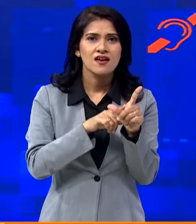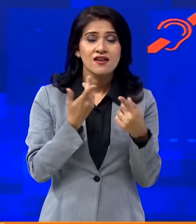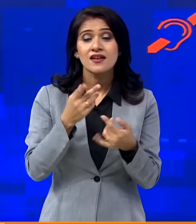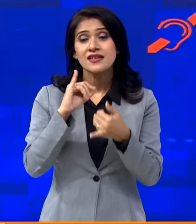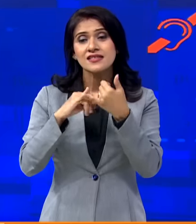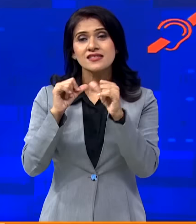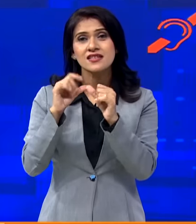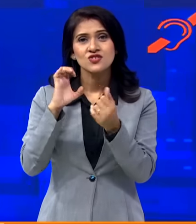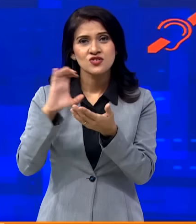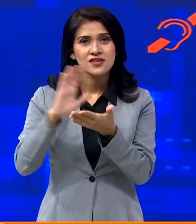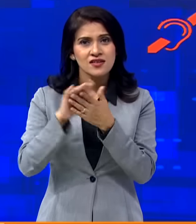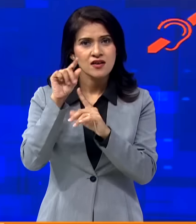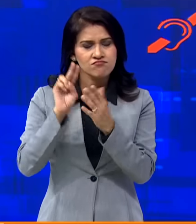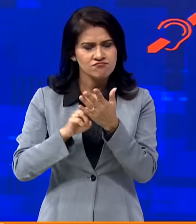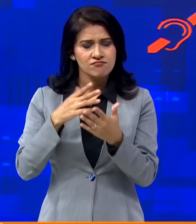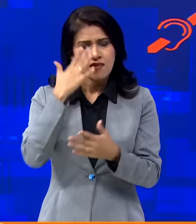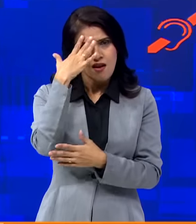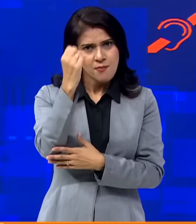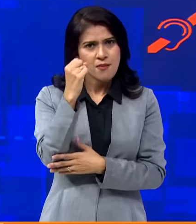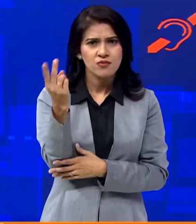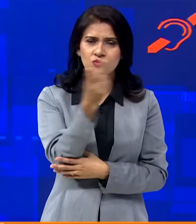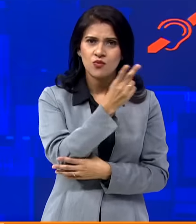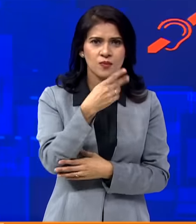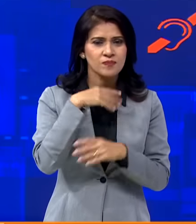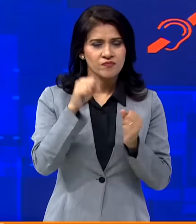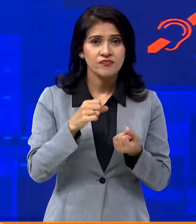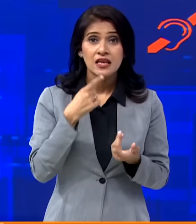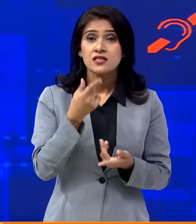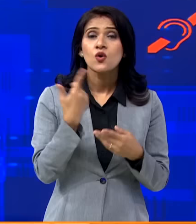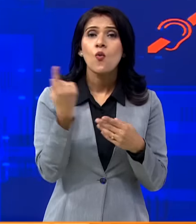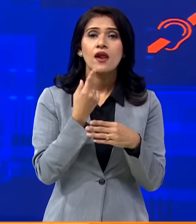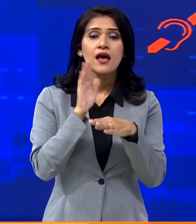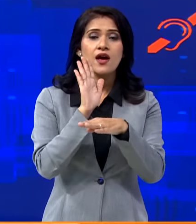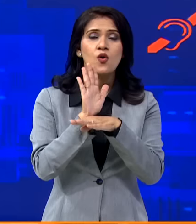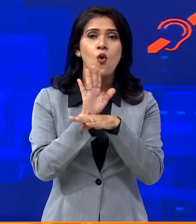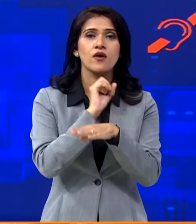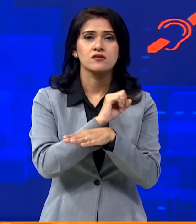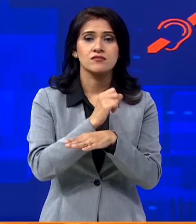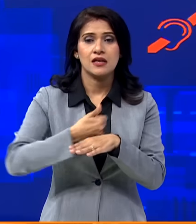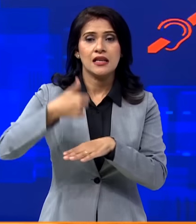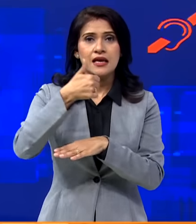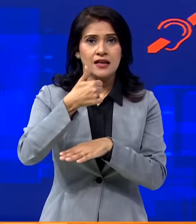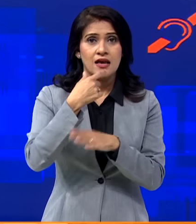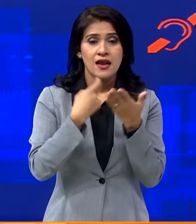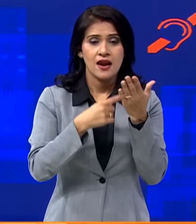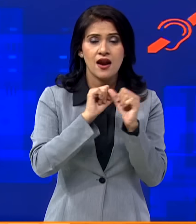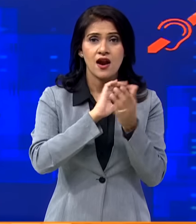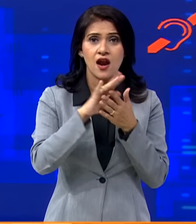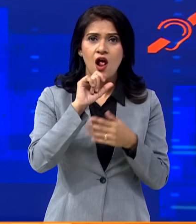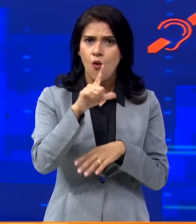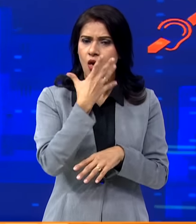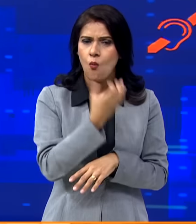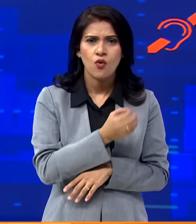है मैंने यह कहा कि भाई कांग्रेस की अध्यक्षता कांग्रेस का अध्यक्ष अगर राहुल गांधी बनना नहीं चाहते